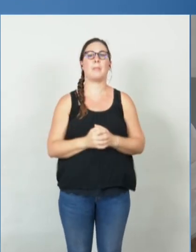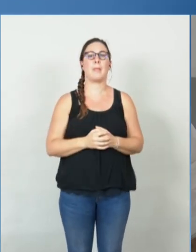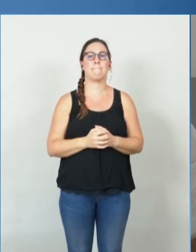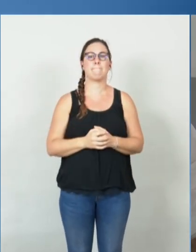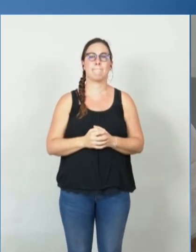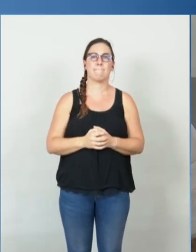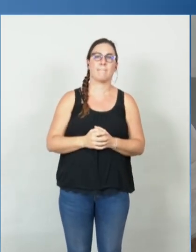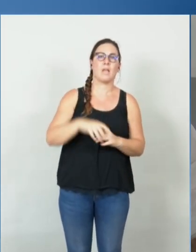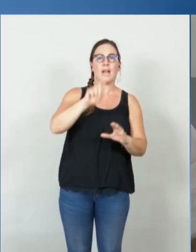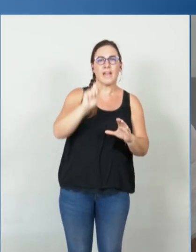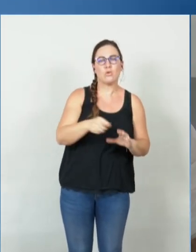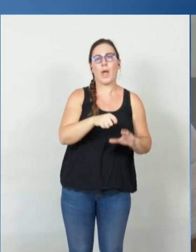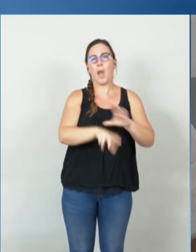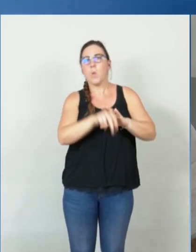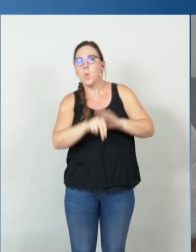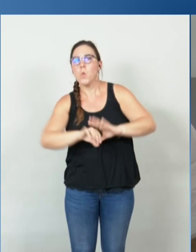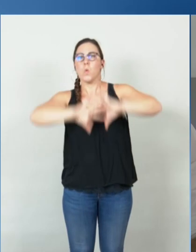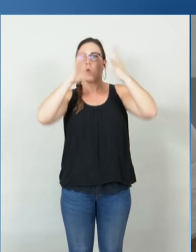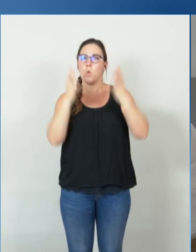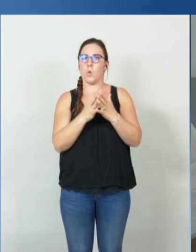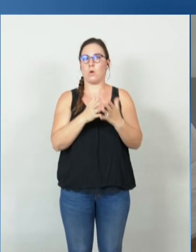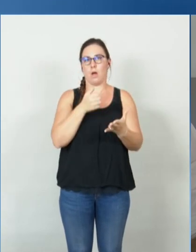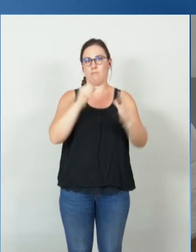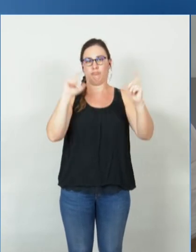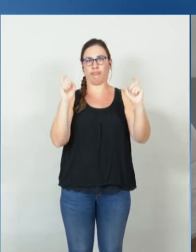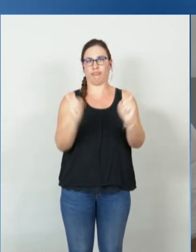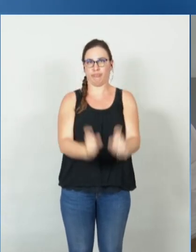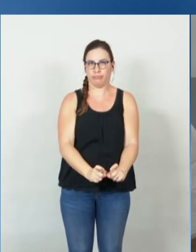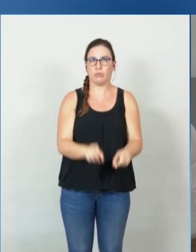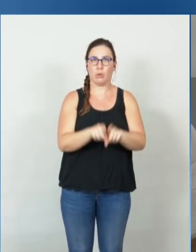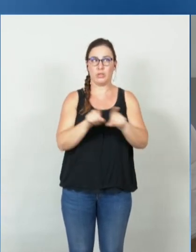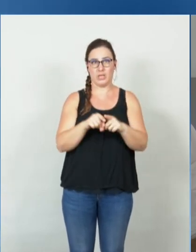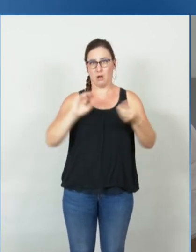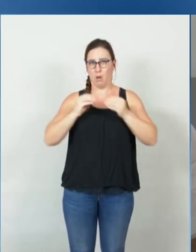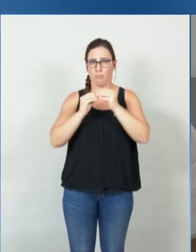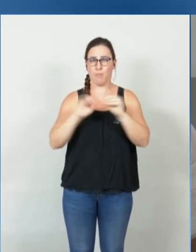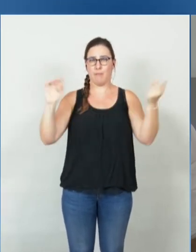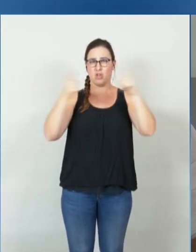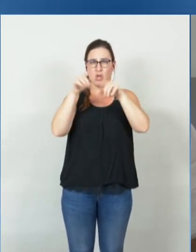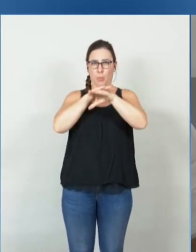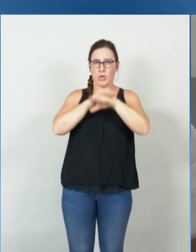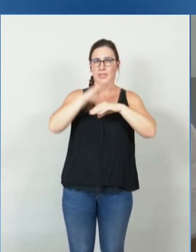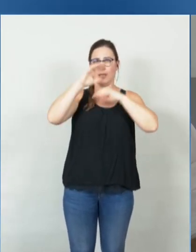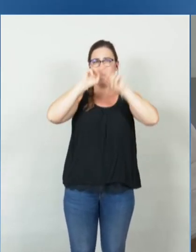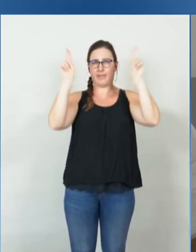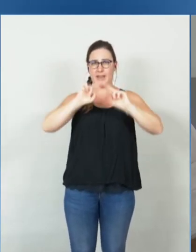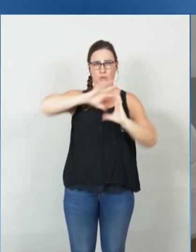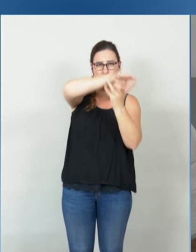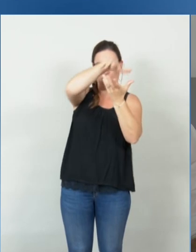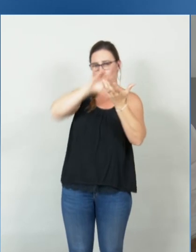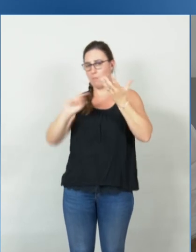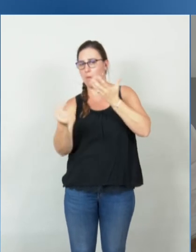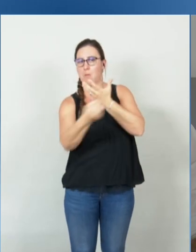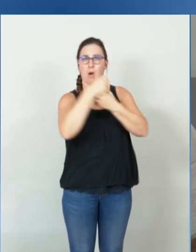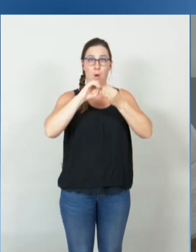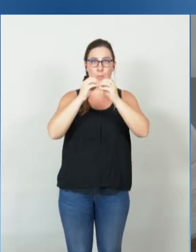des ressources naturelles va appeler des tensions des tensions locales des tensions internationales géopolitiques de plus en plus de gens sont soumis à un